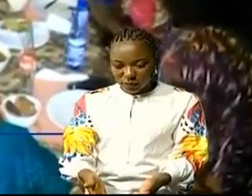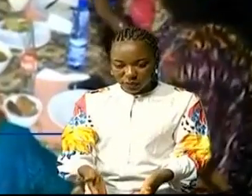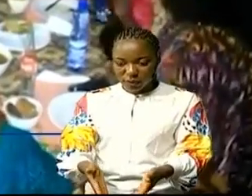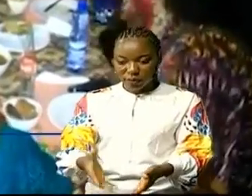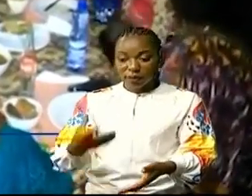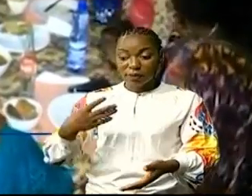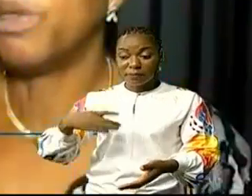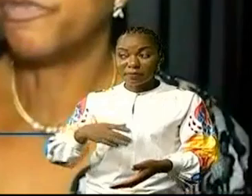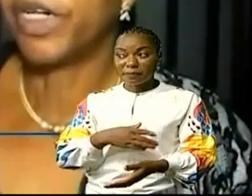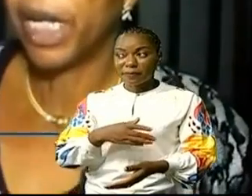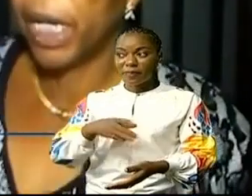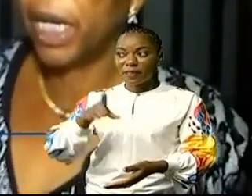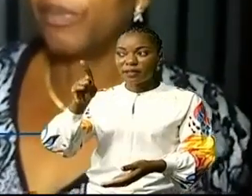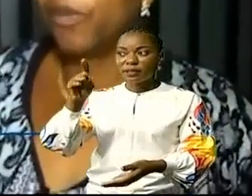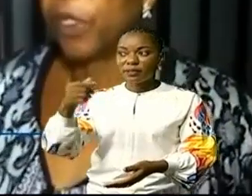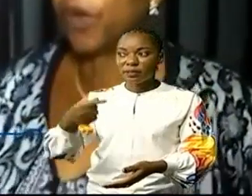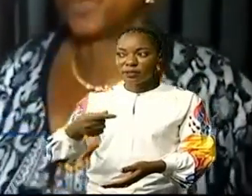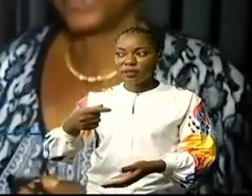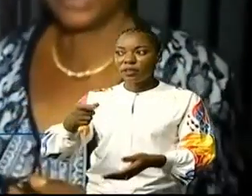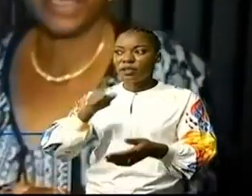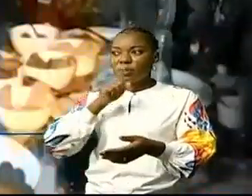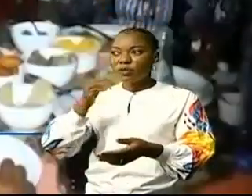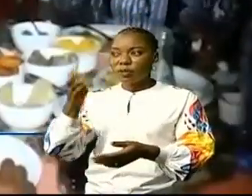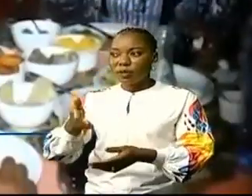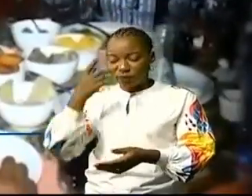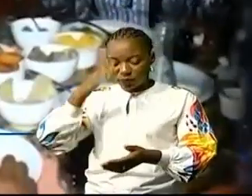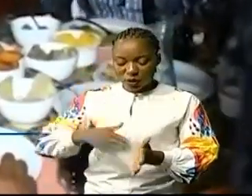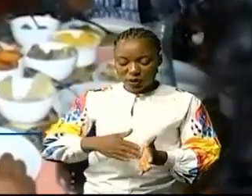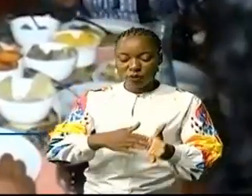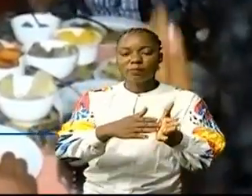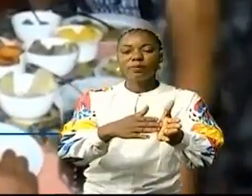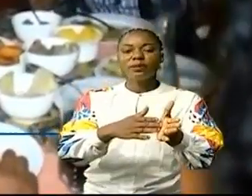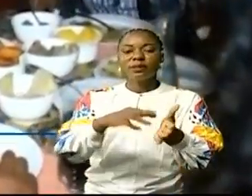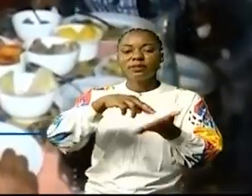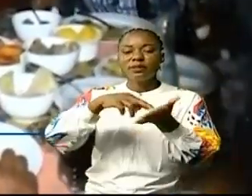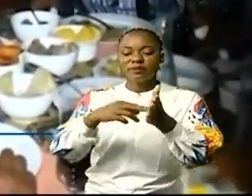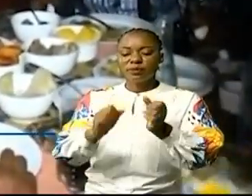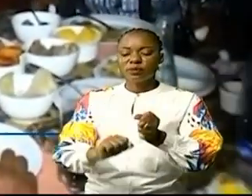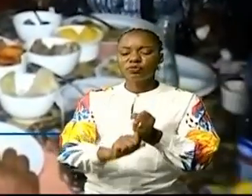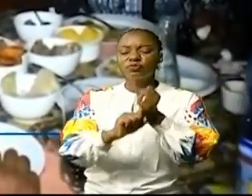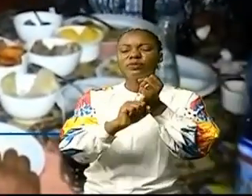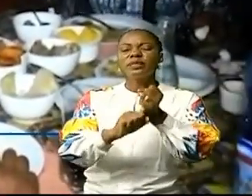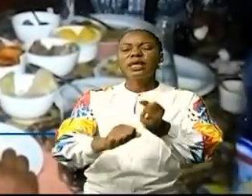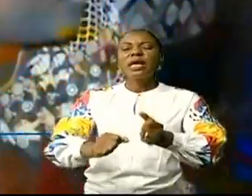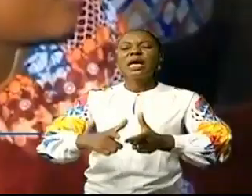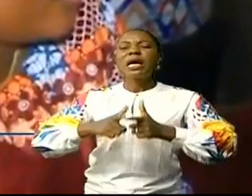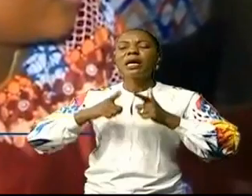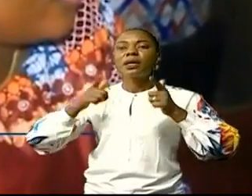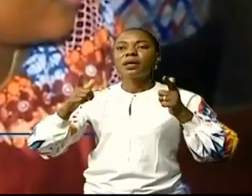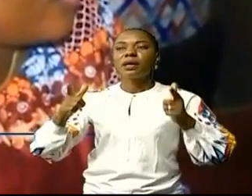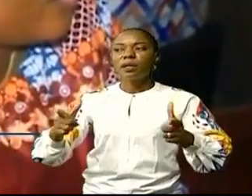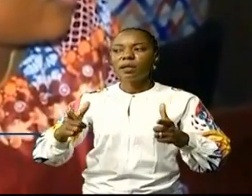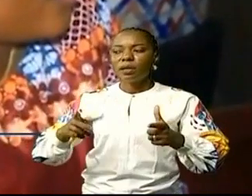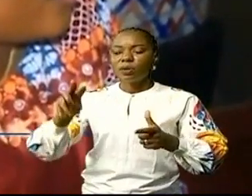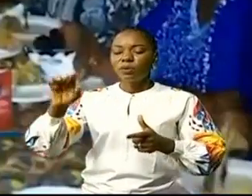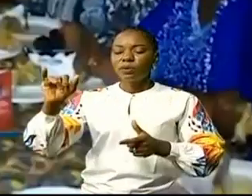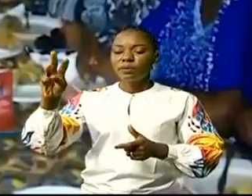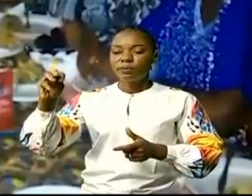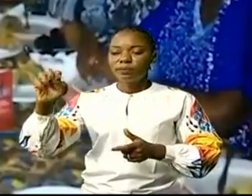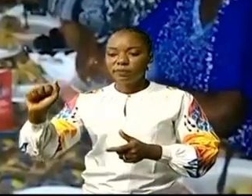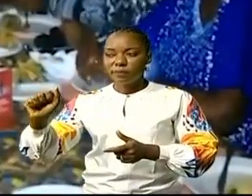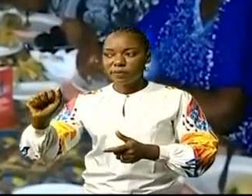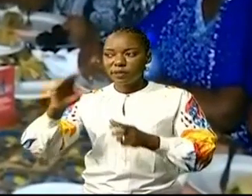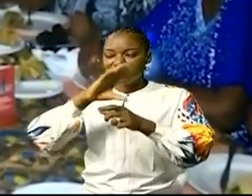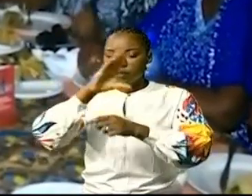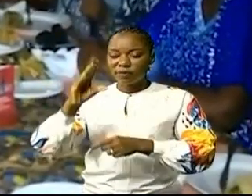DG, WIM Africa est là pour vous accompagner. C'est donc un soutien de taille que WIM Africa apporte au numéro 1 de l'OEBK.